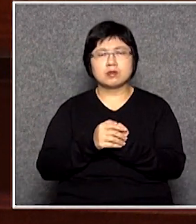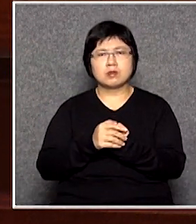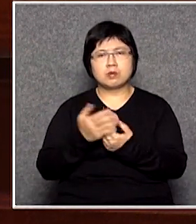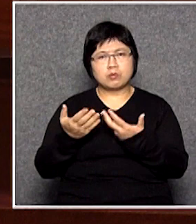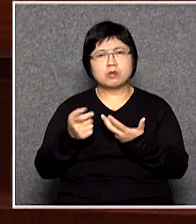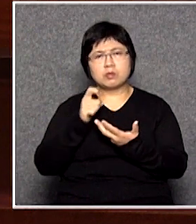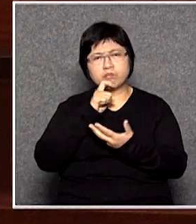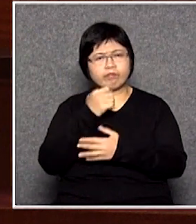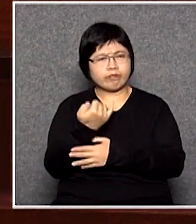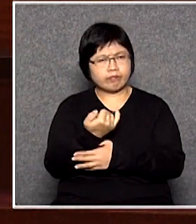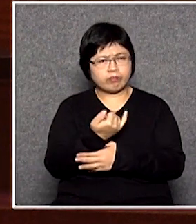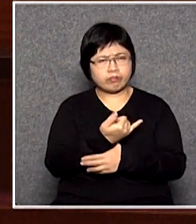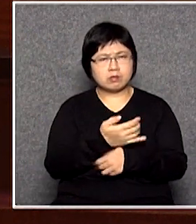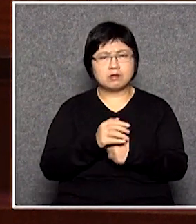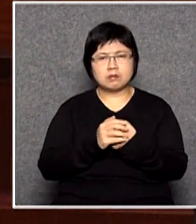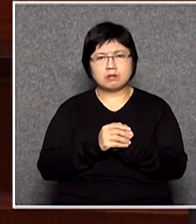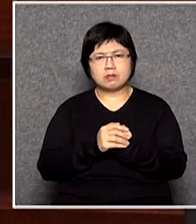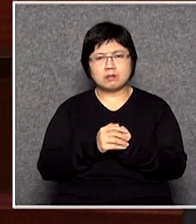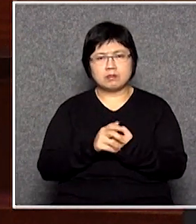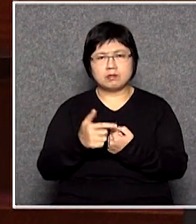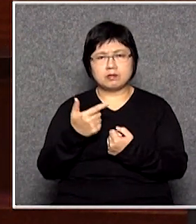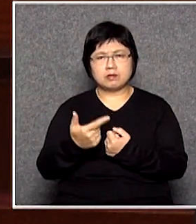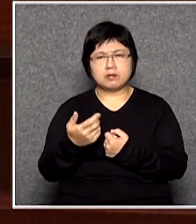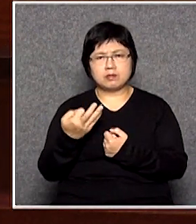參差嘅。嗱，呢個